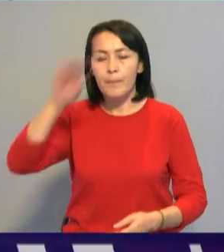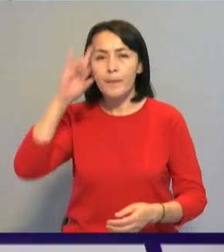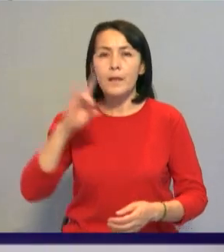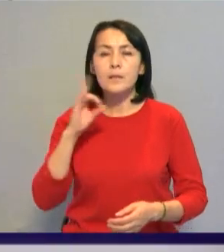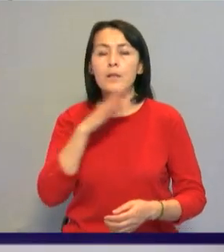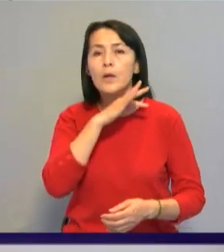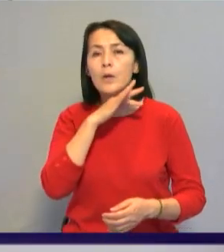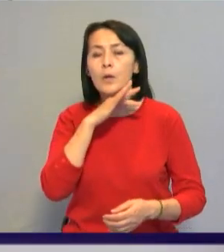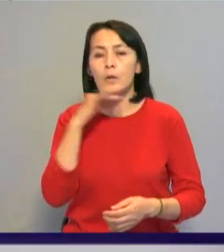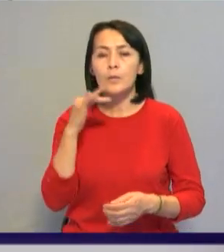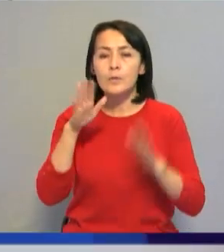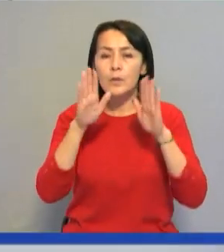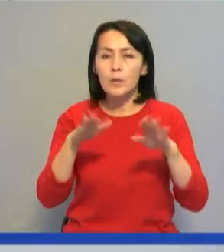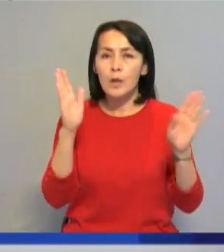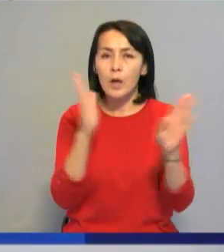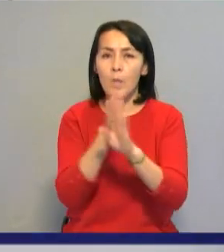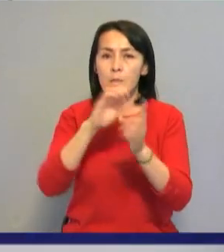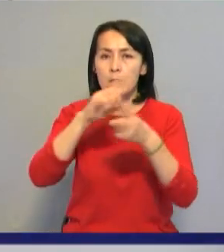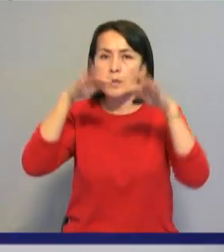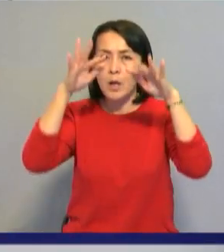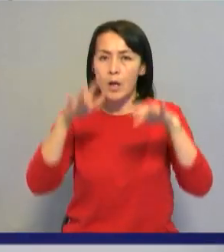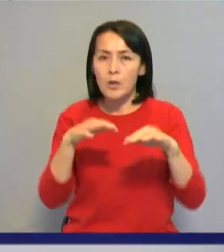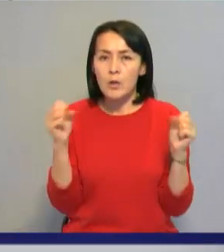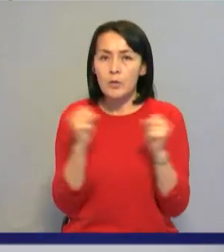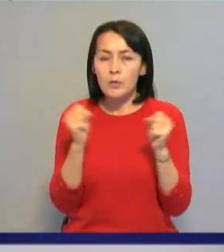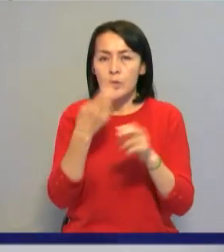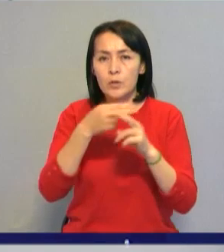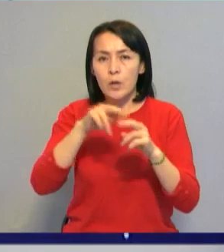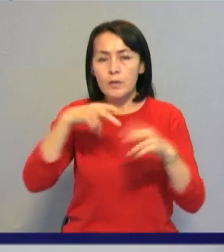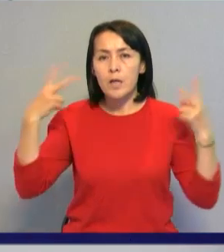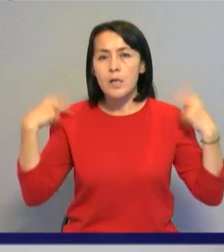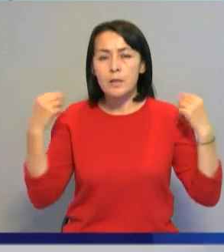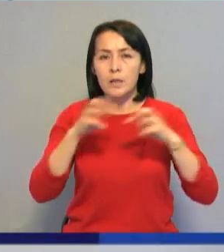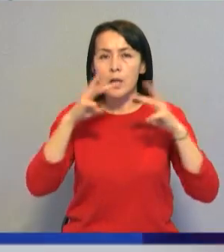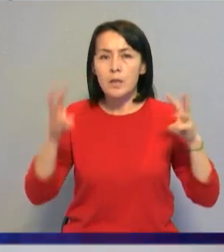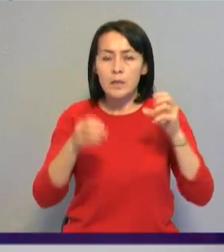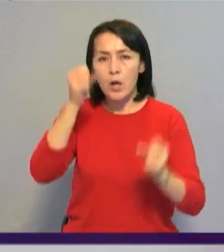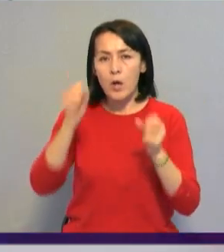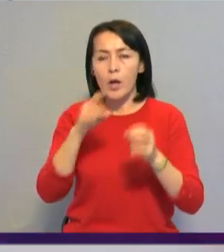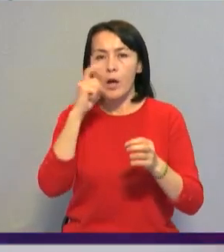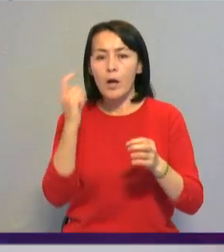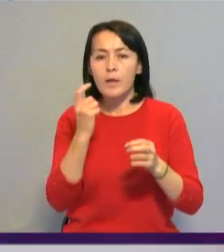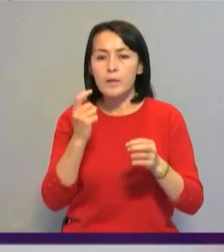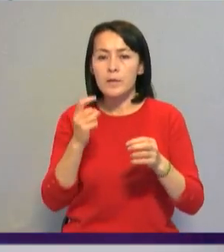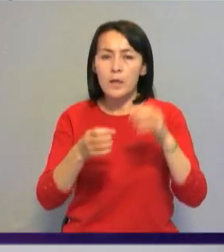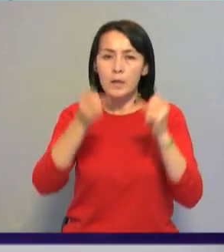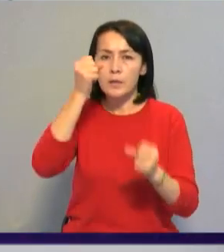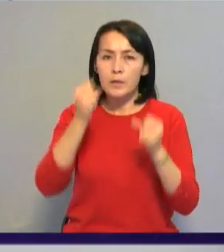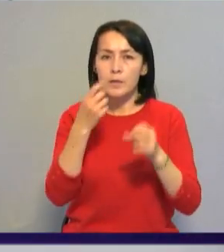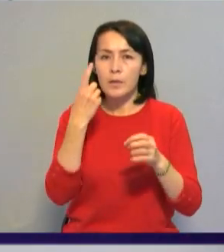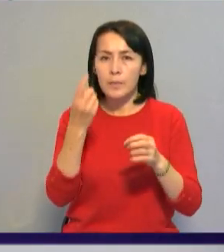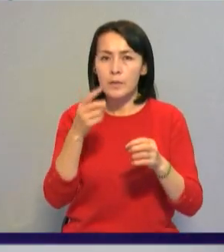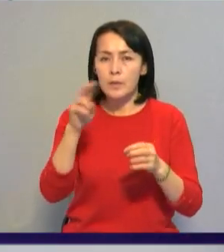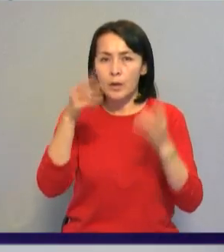Қазақстанның бірқатар аймақтарында орай құбылып қар түсіп күн суыды. Сондықтан Ішкі істер министрлігі автокөлік жүргізушілеріне темір тұлпарды